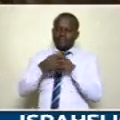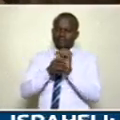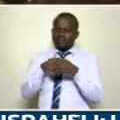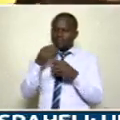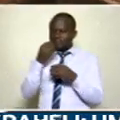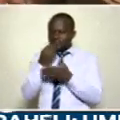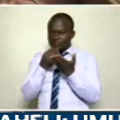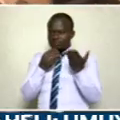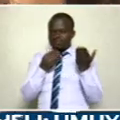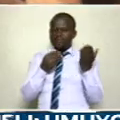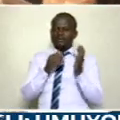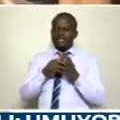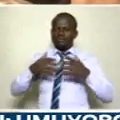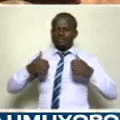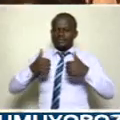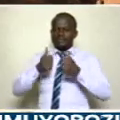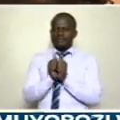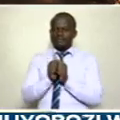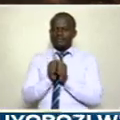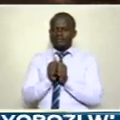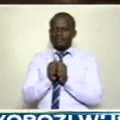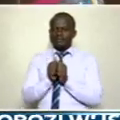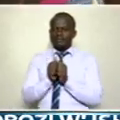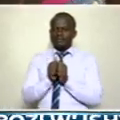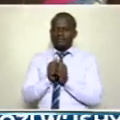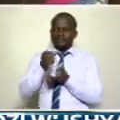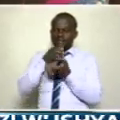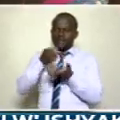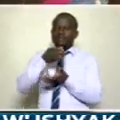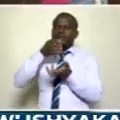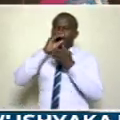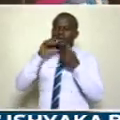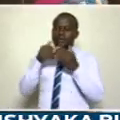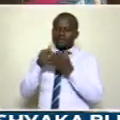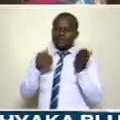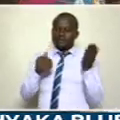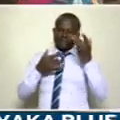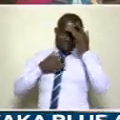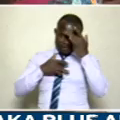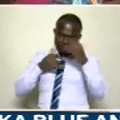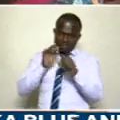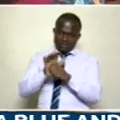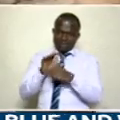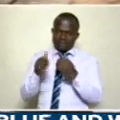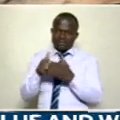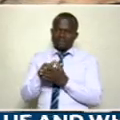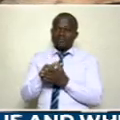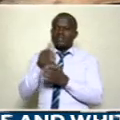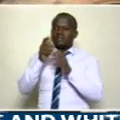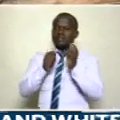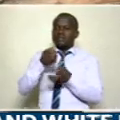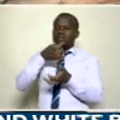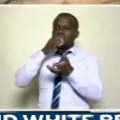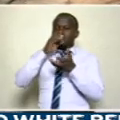turarya. Twaranabyibushye. N'igikoma turakinywa, n'abarwayi benshi na benshi amata barayanywa.